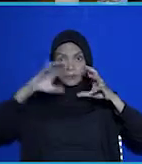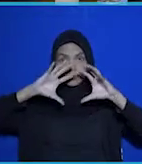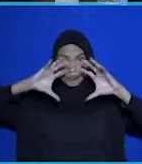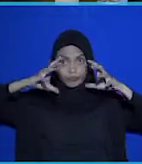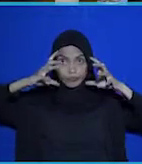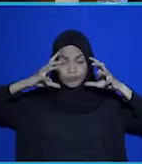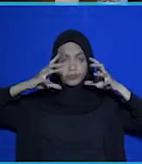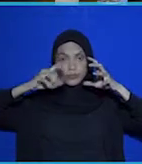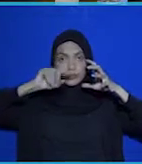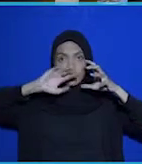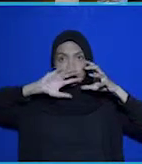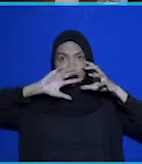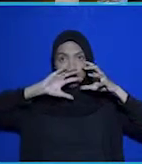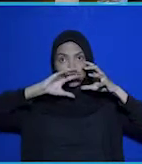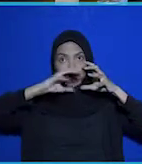ada bagian